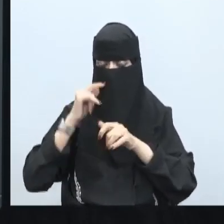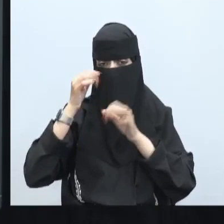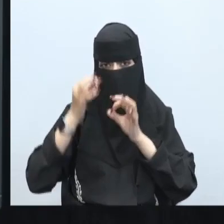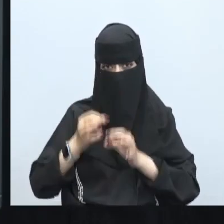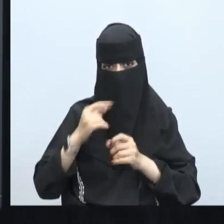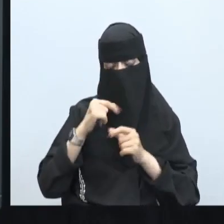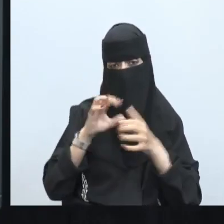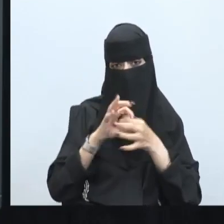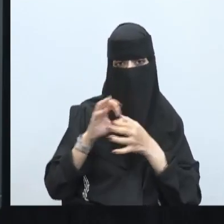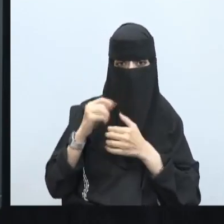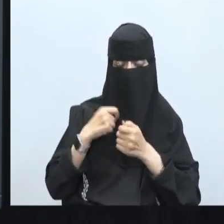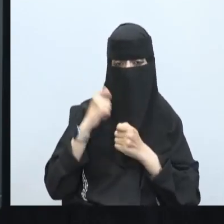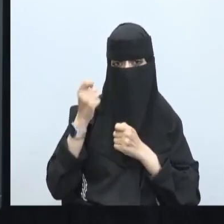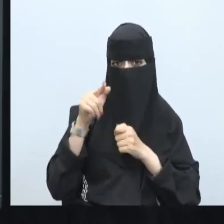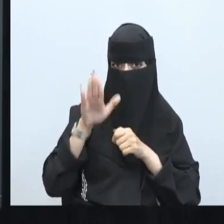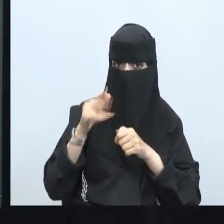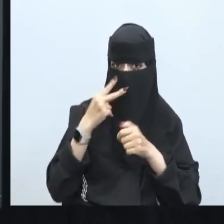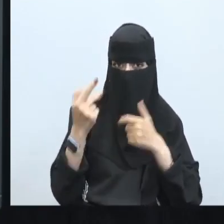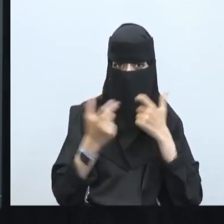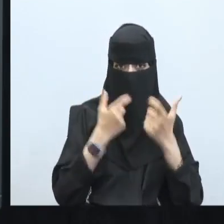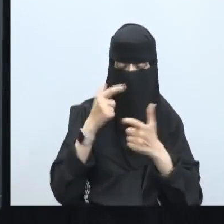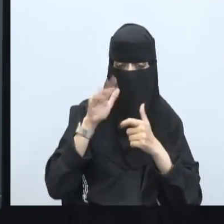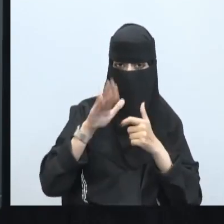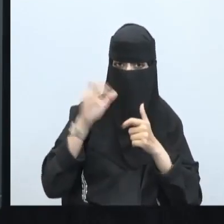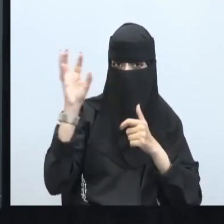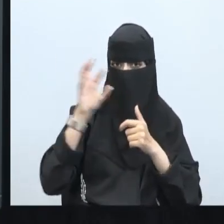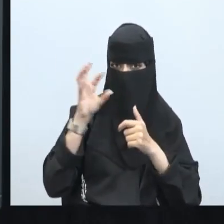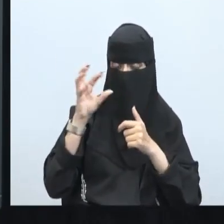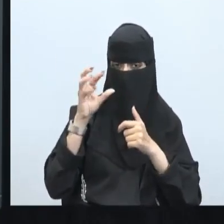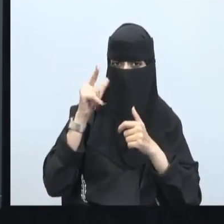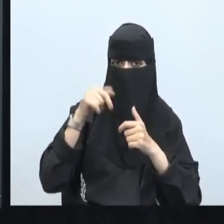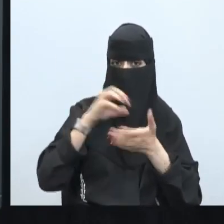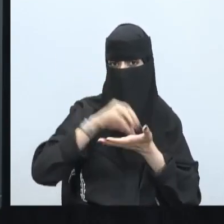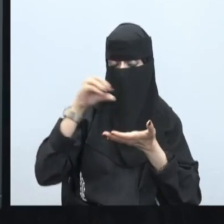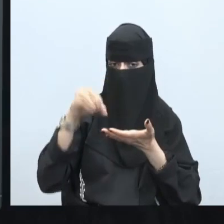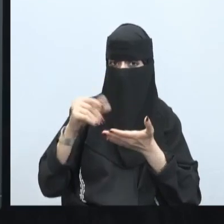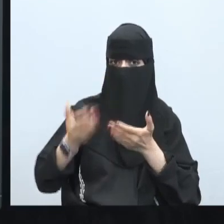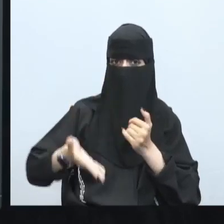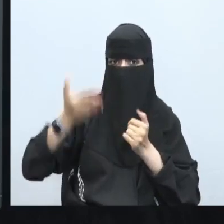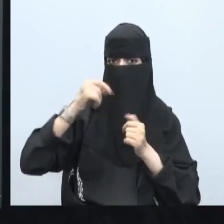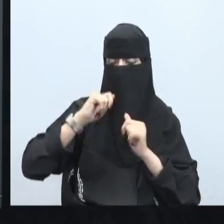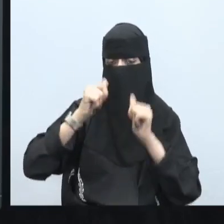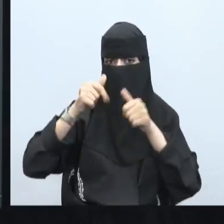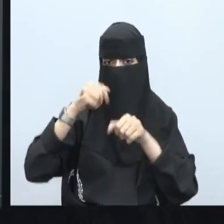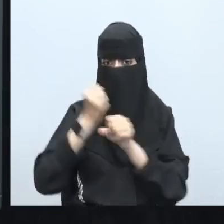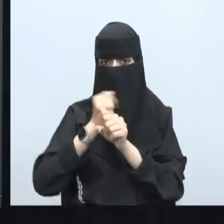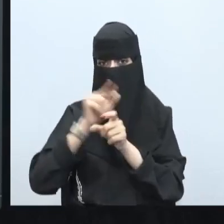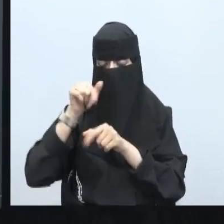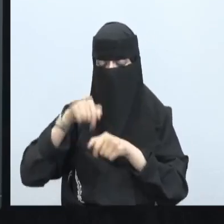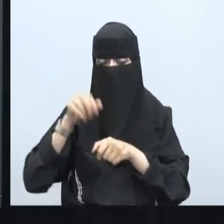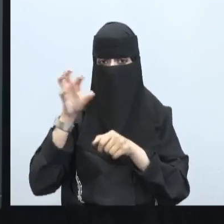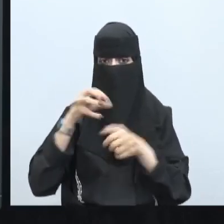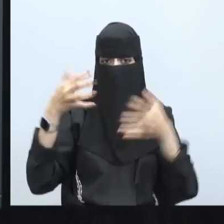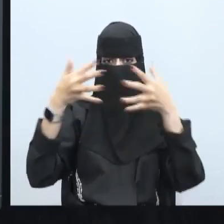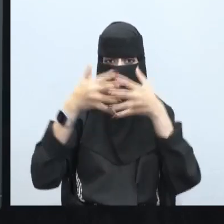بسلاسل الامداد لذلك نلاحظ هك شركات نقل قامت بانشاء تطبيقات ويشترك